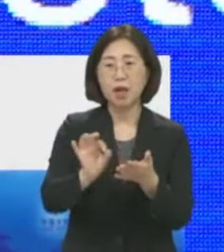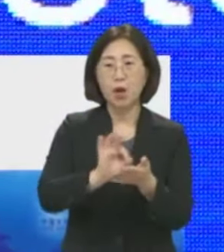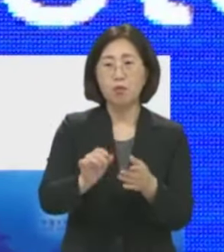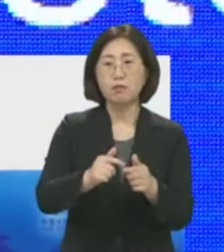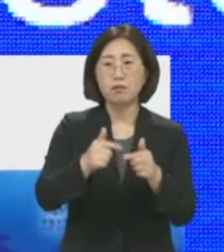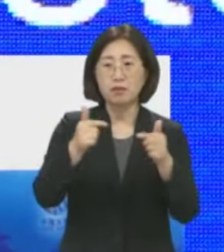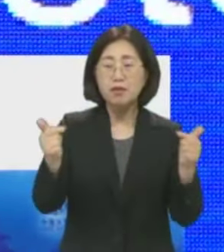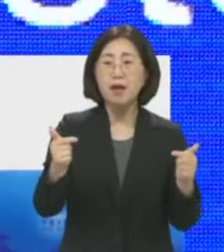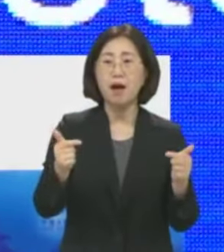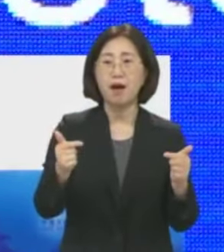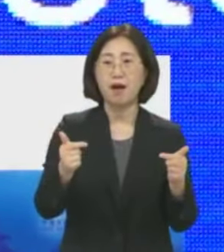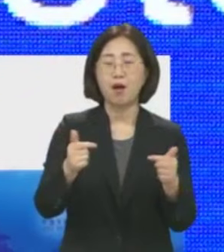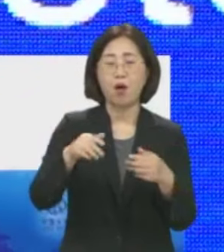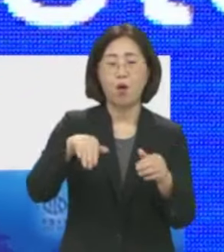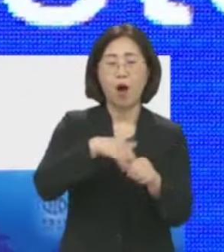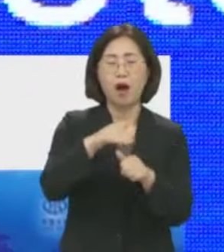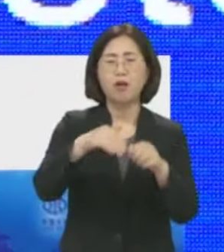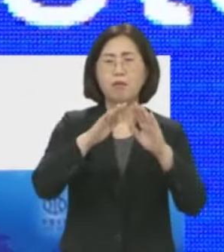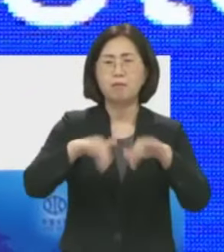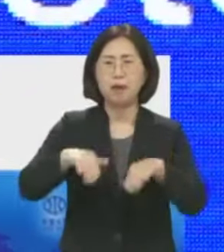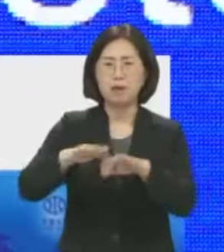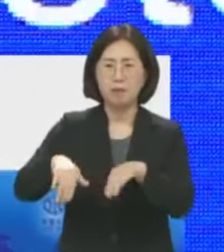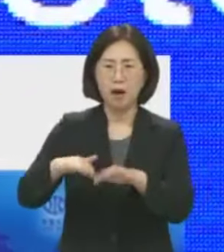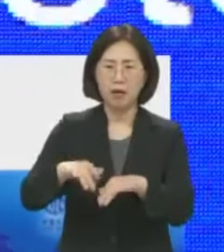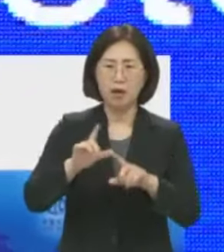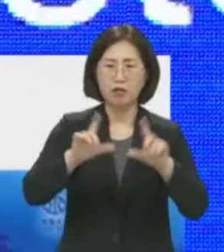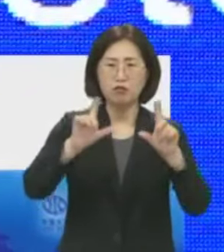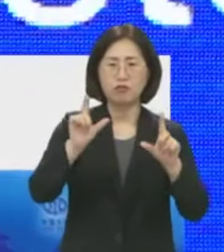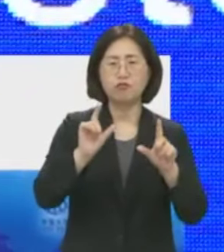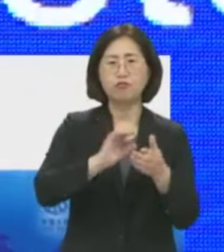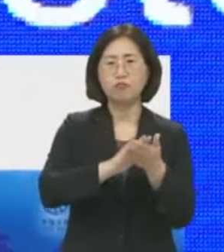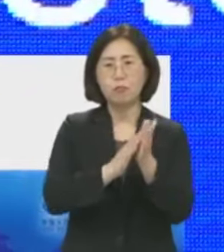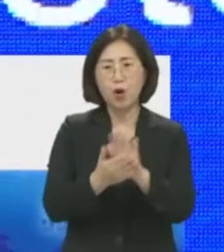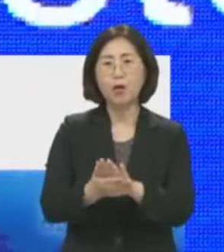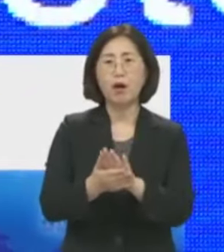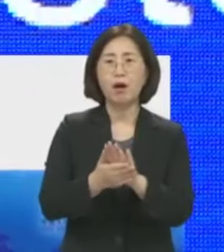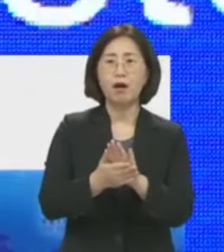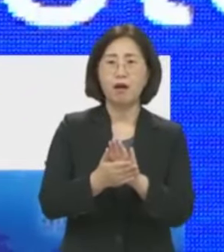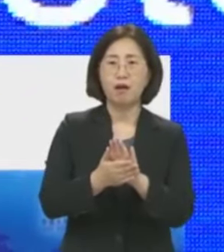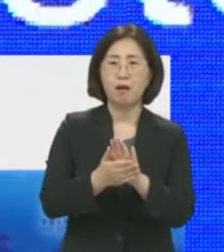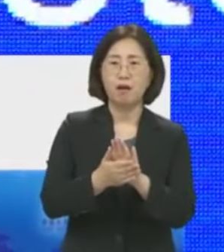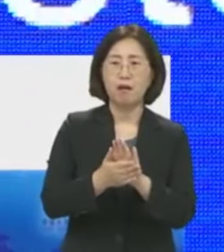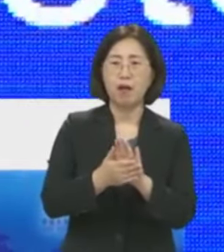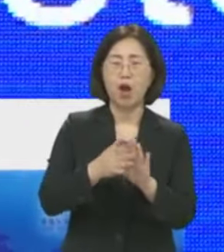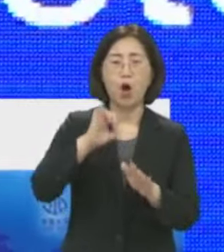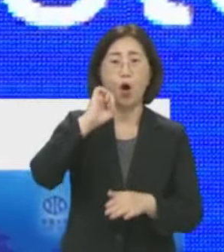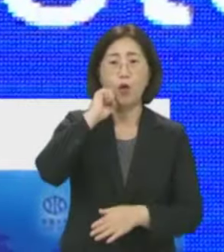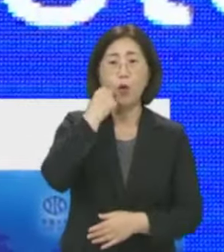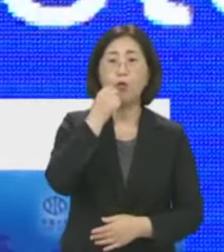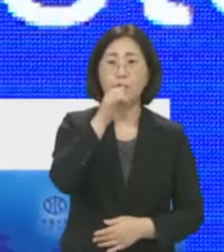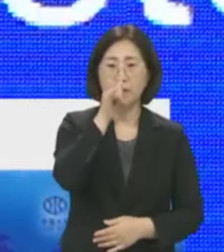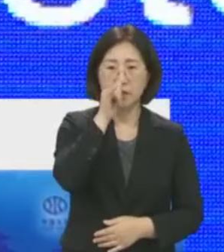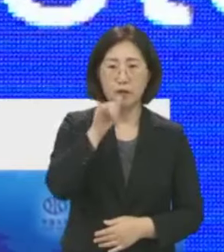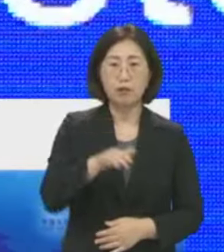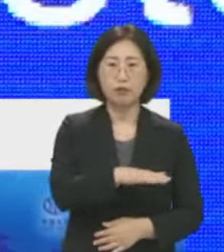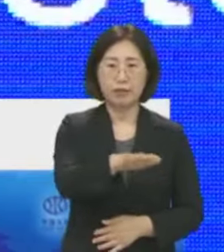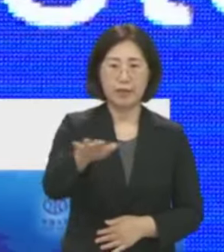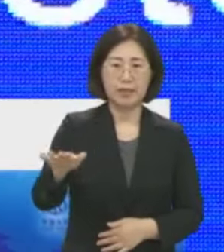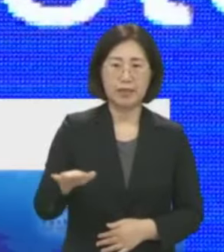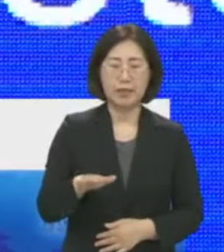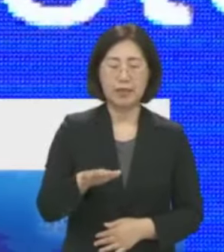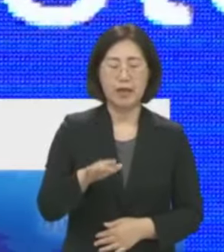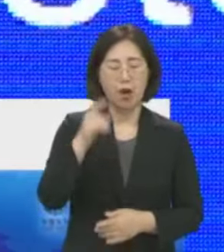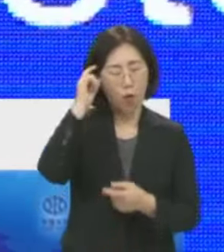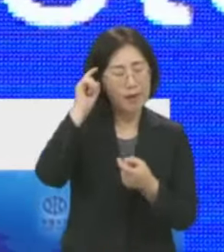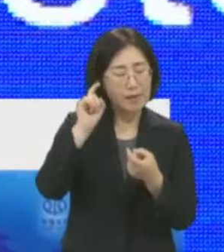the increase of competing uses, environmental degradation, and difficulties in dealing with